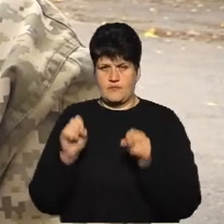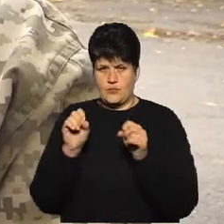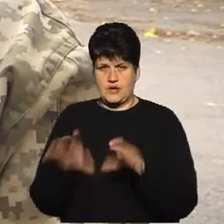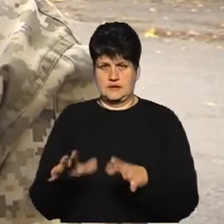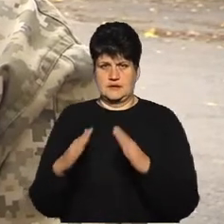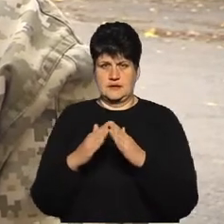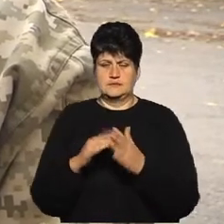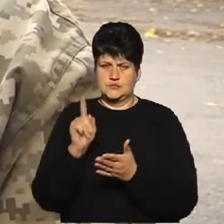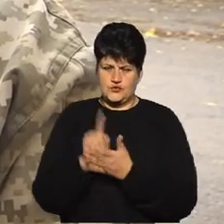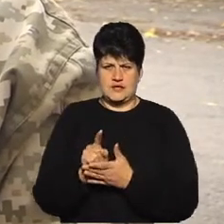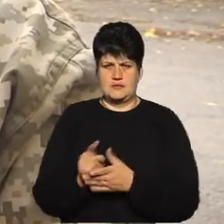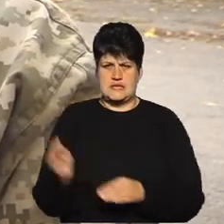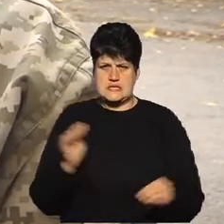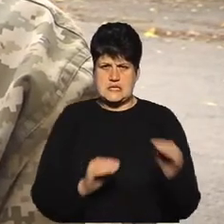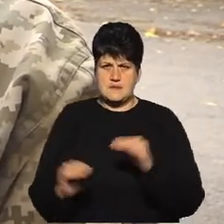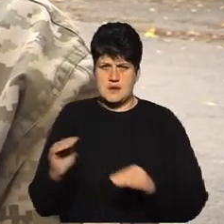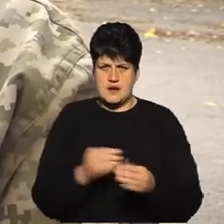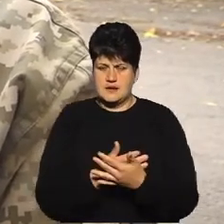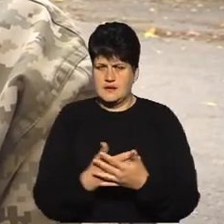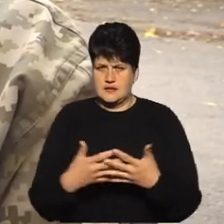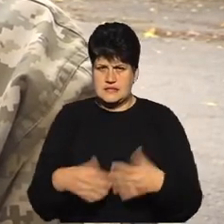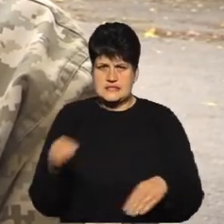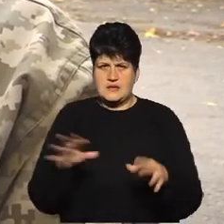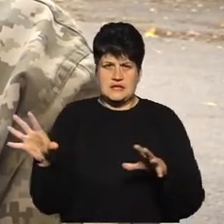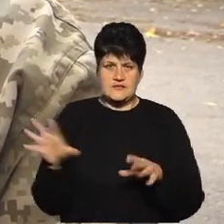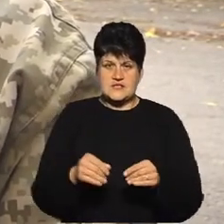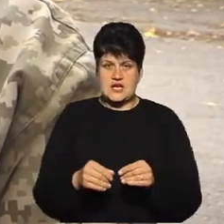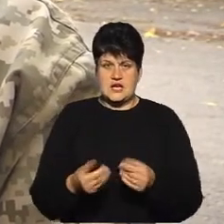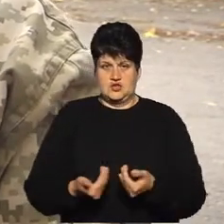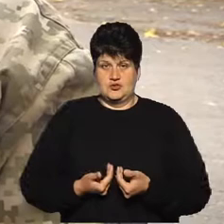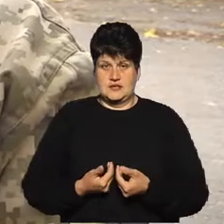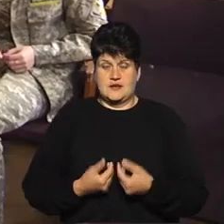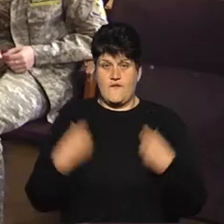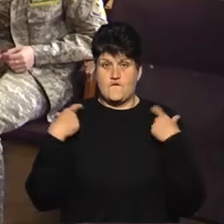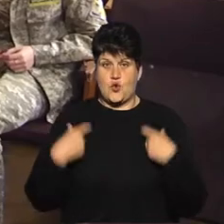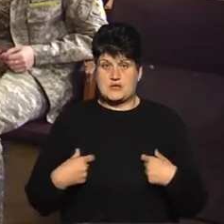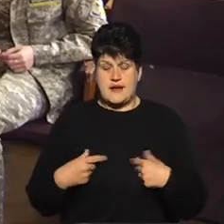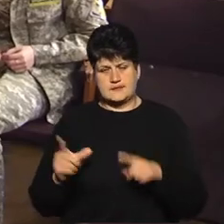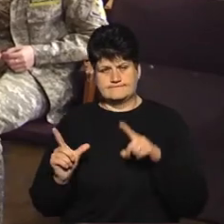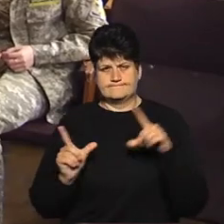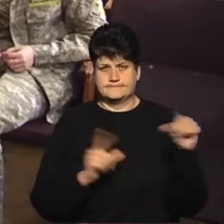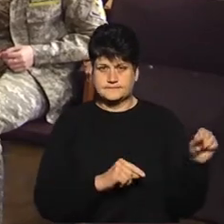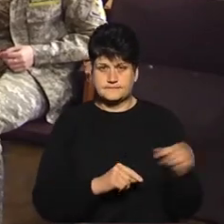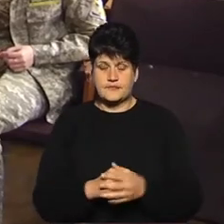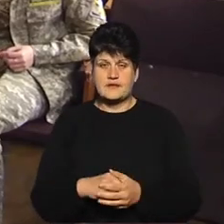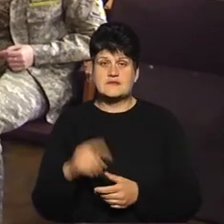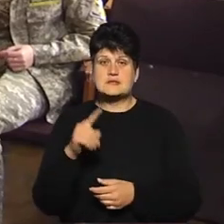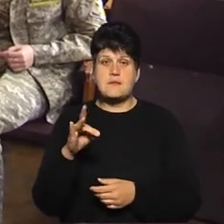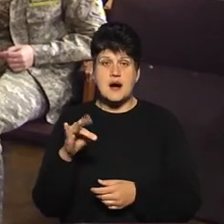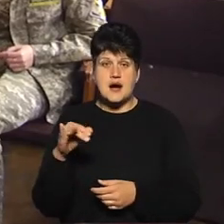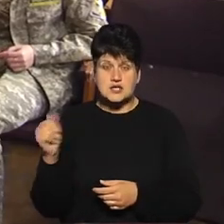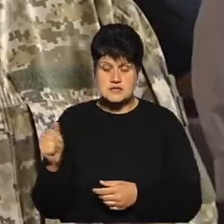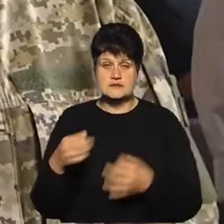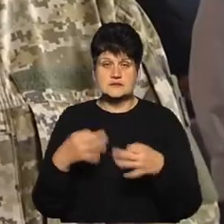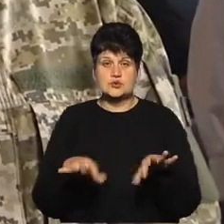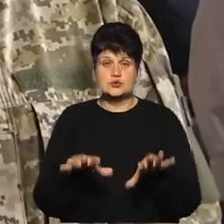мусила зібрати свої речі, зібрати все своє життя в кулак, в один рюкзак і їхати. У Збаражі вакансії вчительки мови та літератури